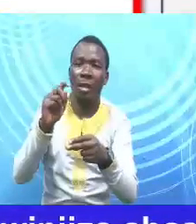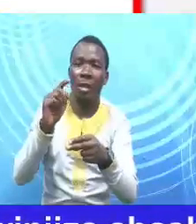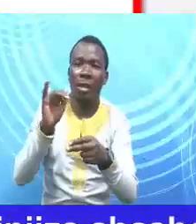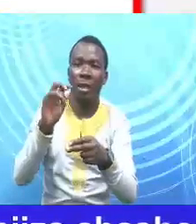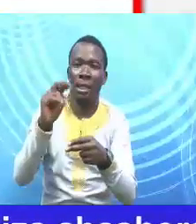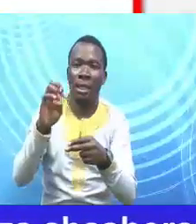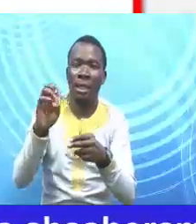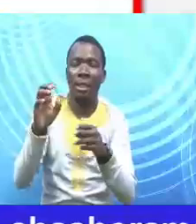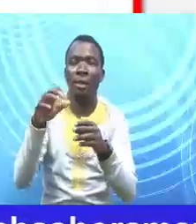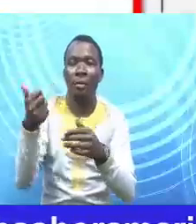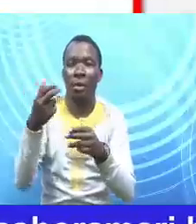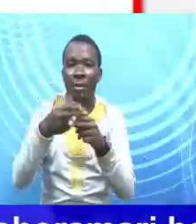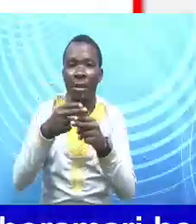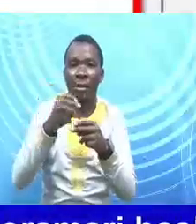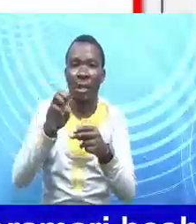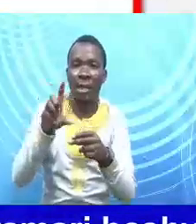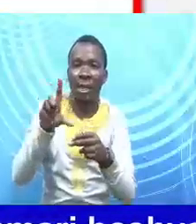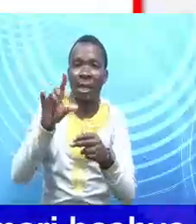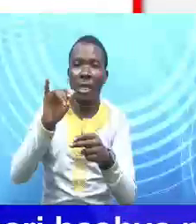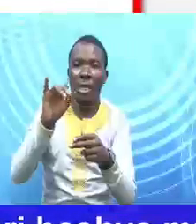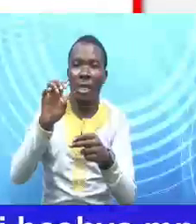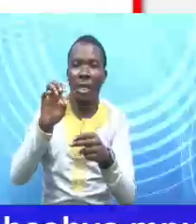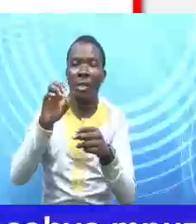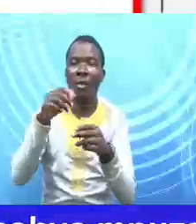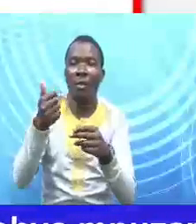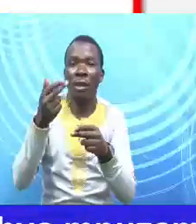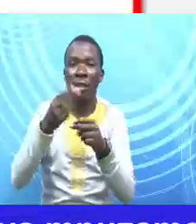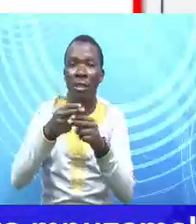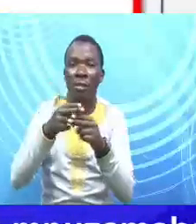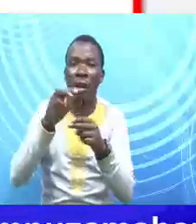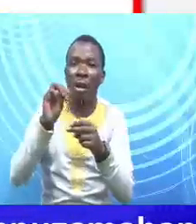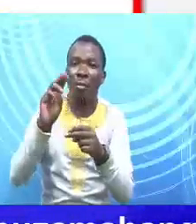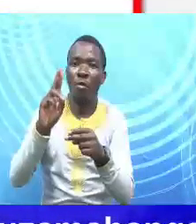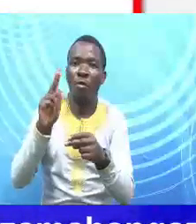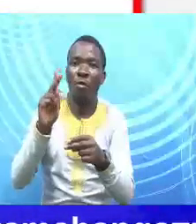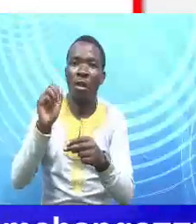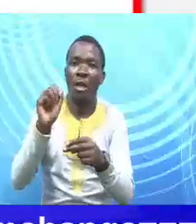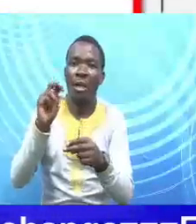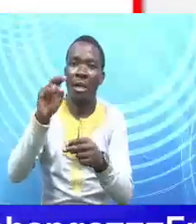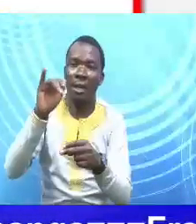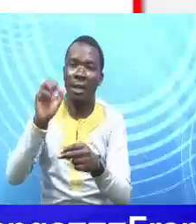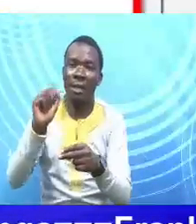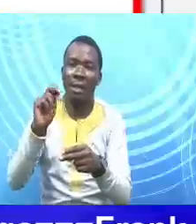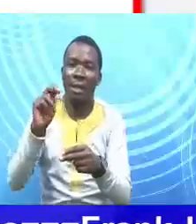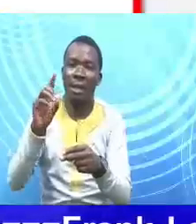Elia. Umwe yitwa Mukanyandwi, undi yitwa Mukanyonga.